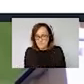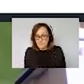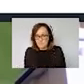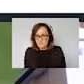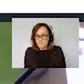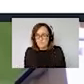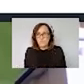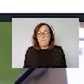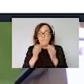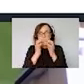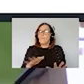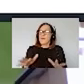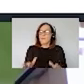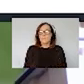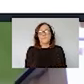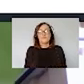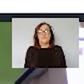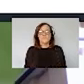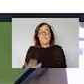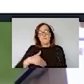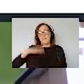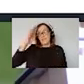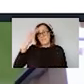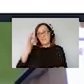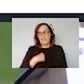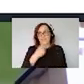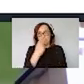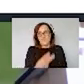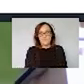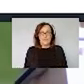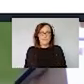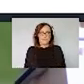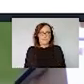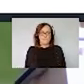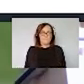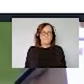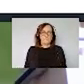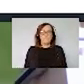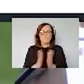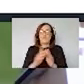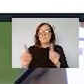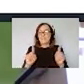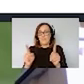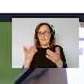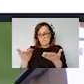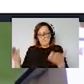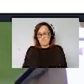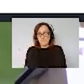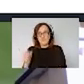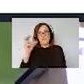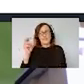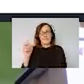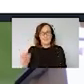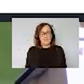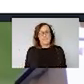jak jest, pytanie na przykład. Mam nadzieję, że teraz już widać. Poproszę też o znak, czy tak,